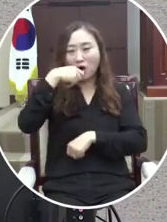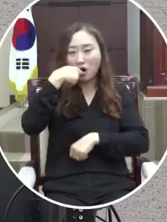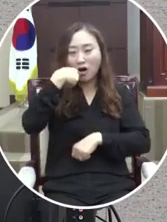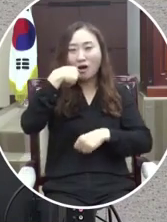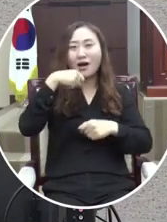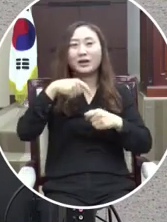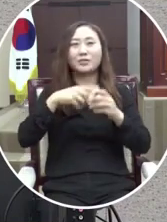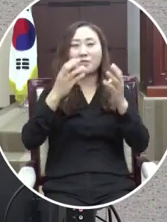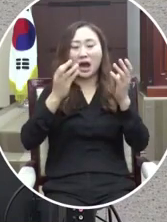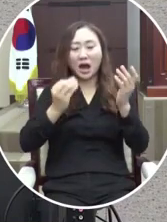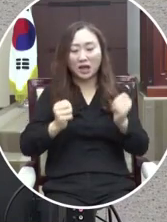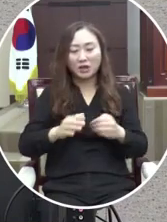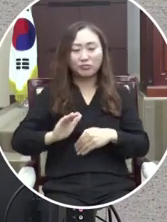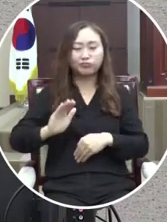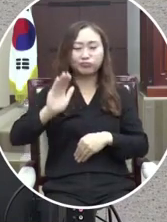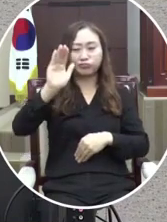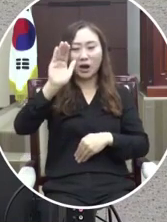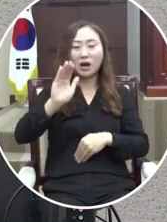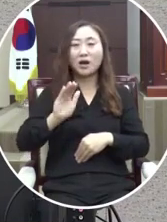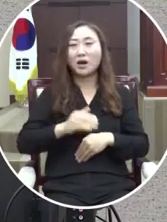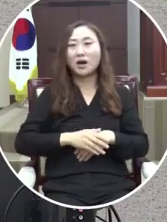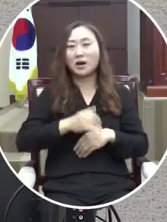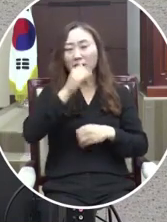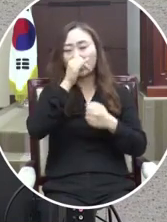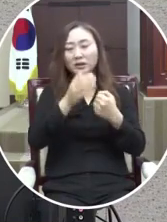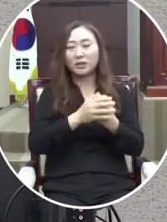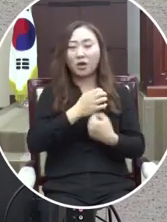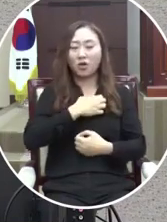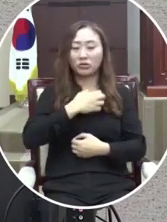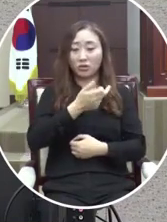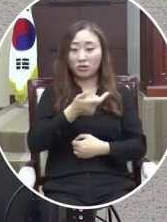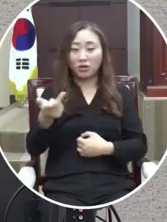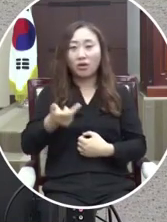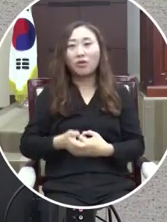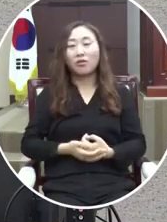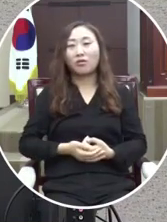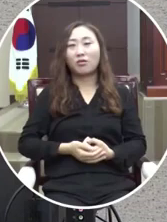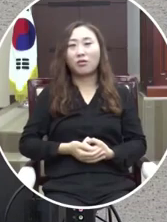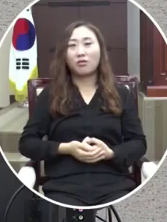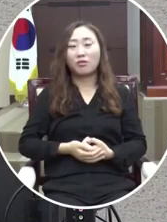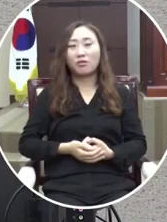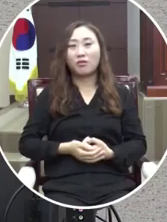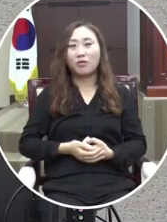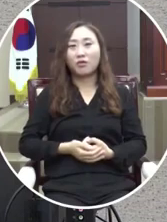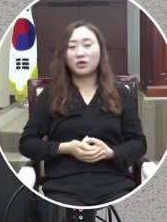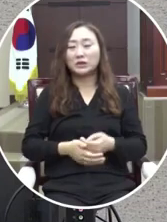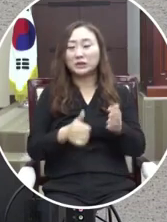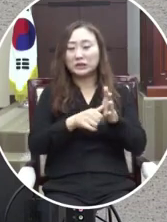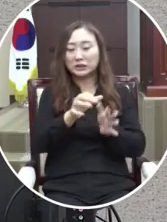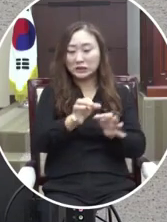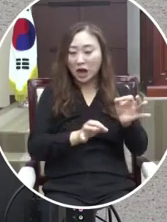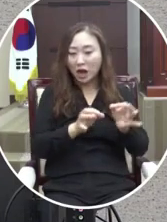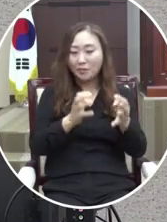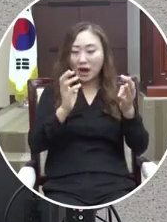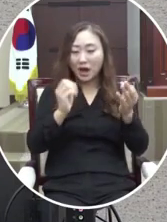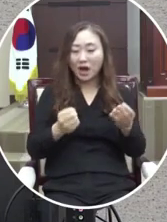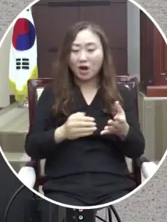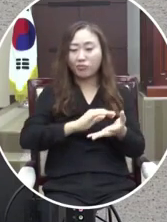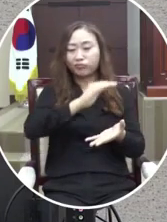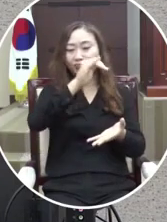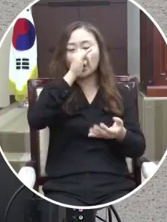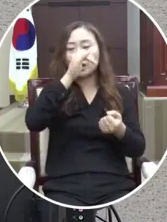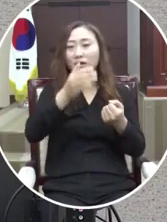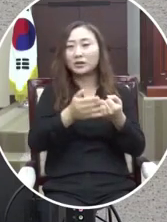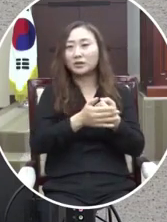먹거리 물가가 가파르게 상승하고 있어 걱정스럽습니다. 장바구니 물가의 상승은 경기